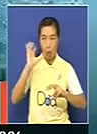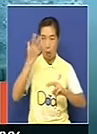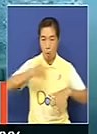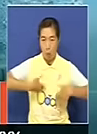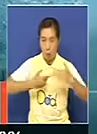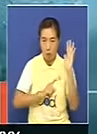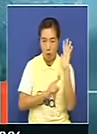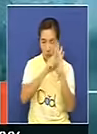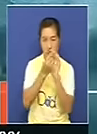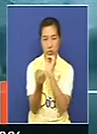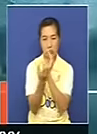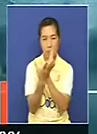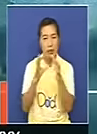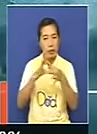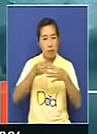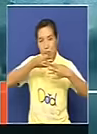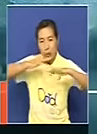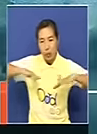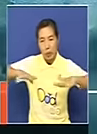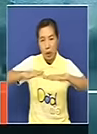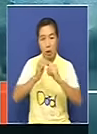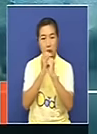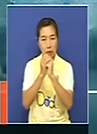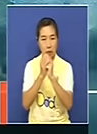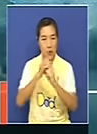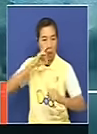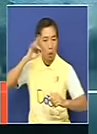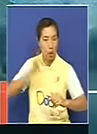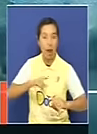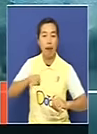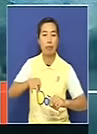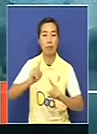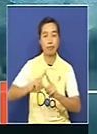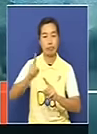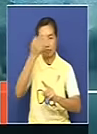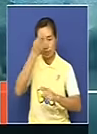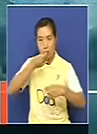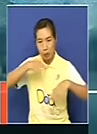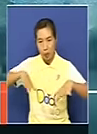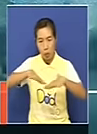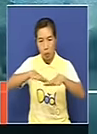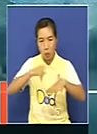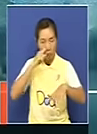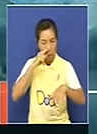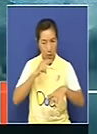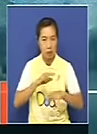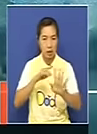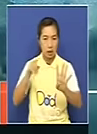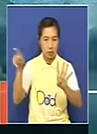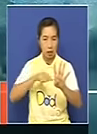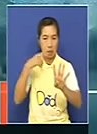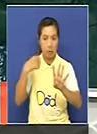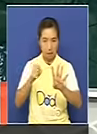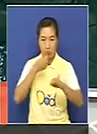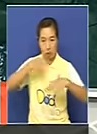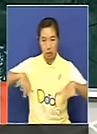ที่เพิ่มขึ้นกระทบกับพื้นที่ชายฝั่งของประเทศจีนหนักที่สุดนะครับเพราะว่าพื้นที่ครอบคลุม4ใน10ของเมืองชายฝั่ง